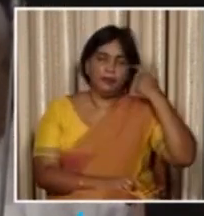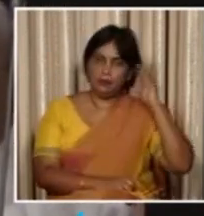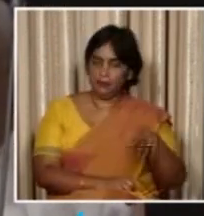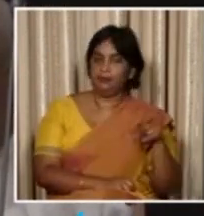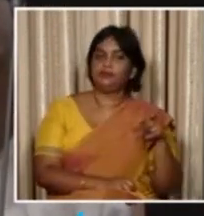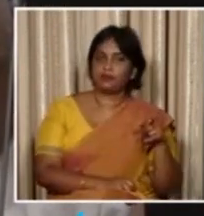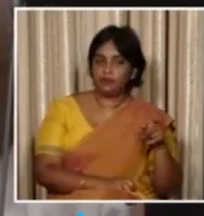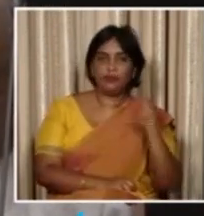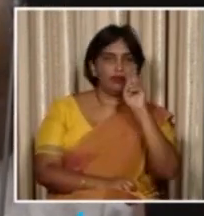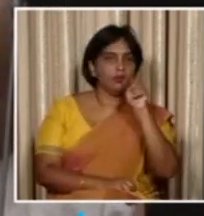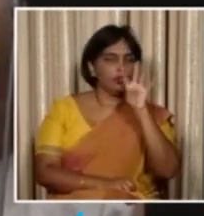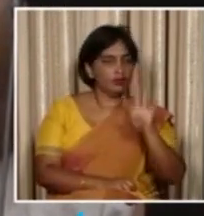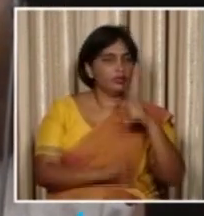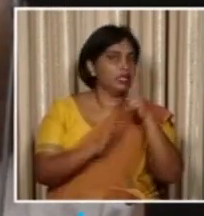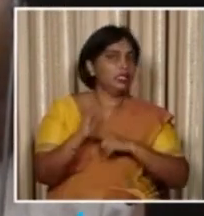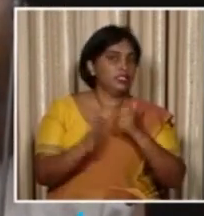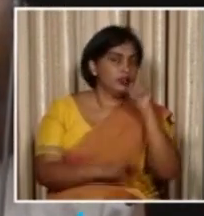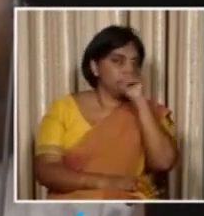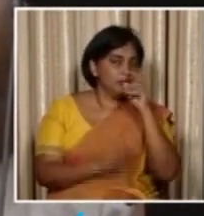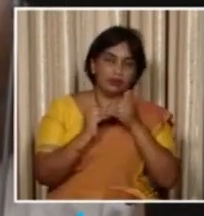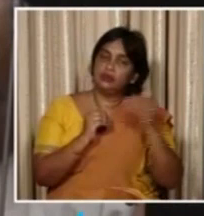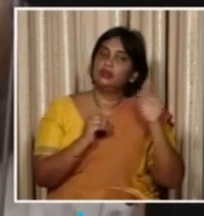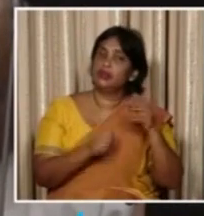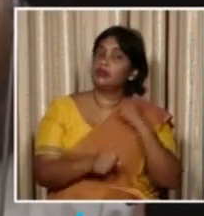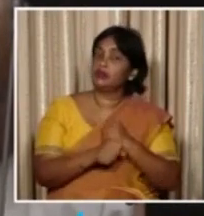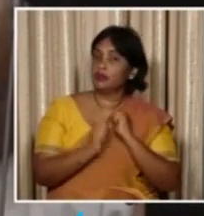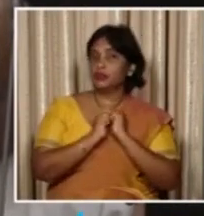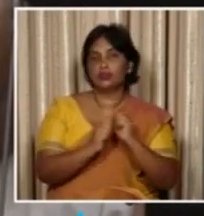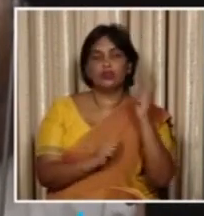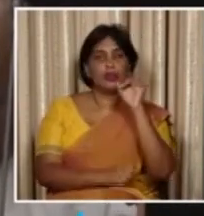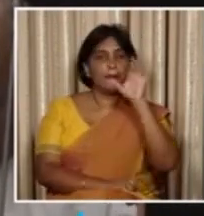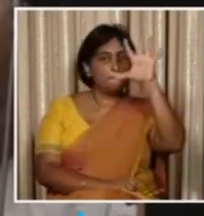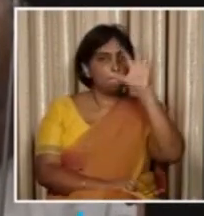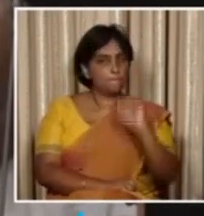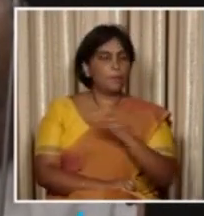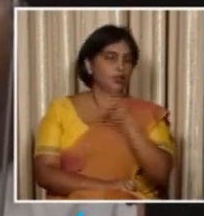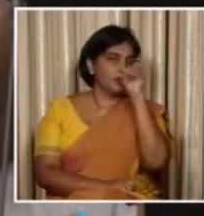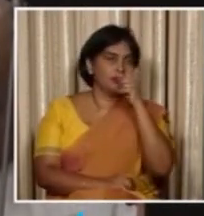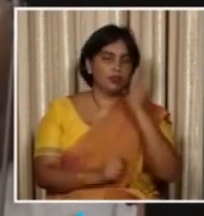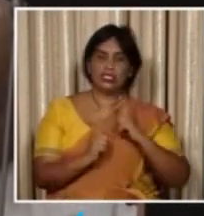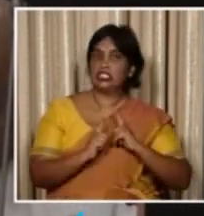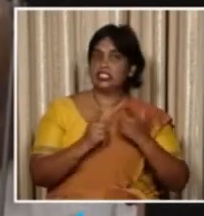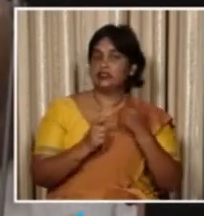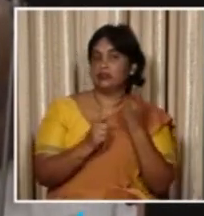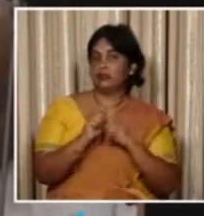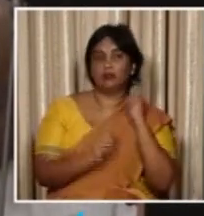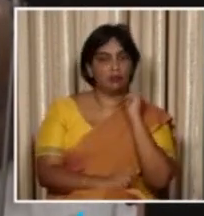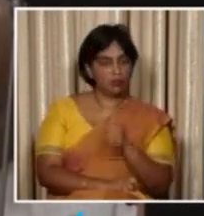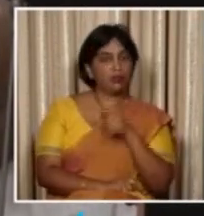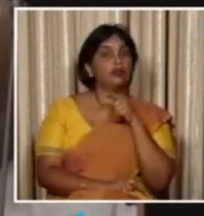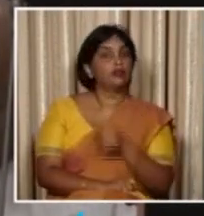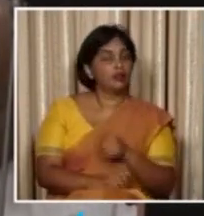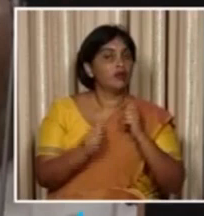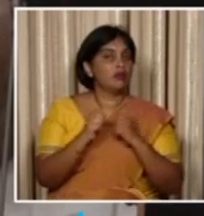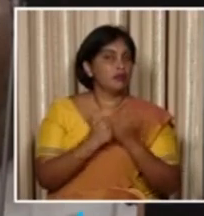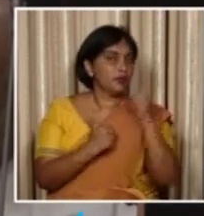කරනවා. 2024 ජනවාරි මාසයේ සිට රජයේ සේවකයන් රුපියල් 5000ක මාසික ජීවනාධාරයක් ගෙව්වා. එය